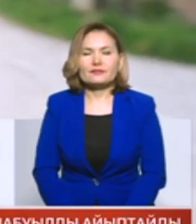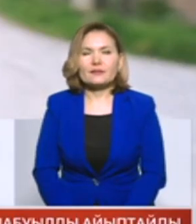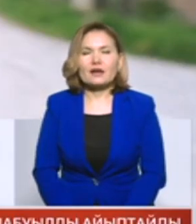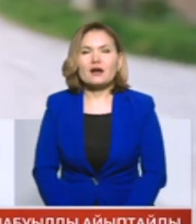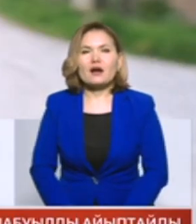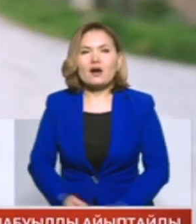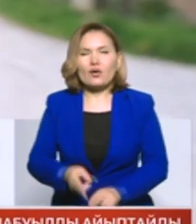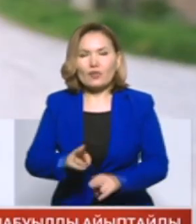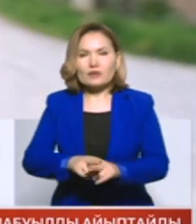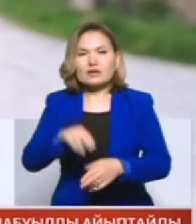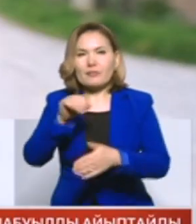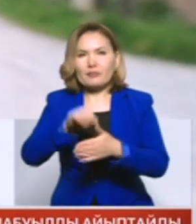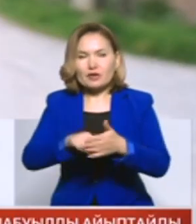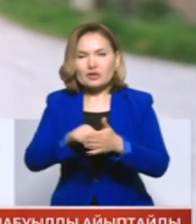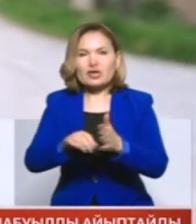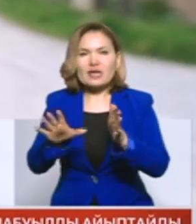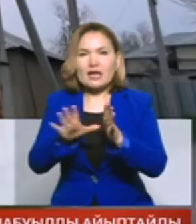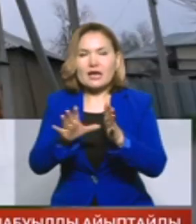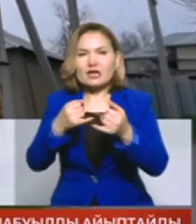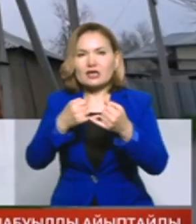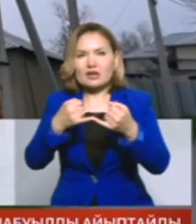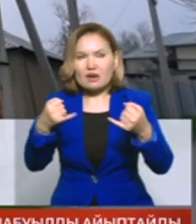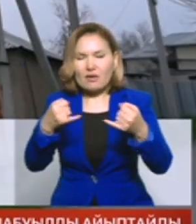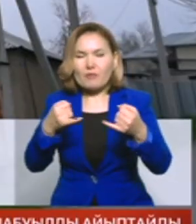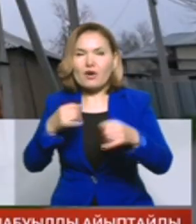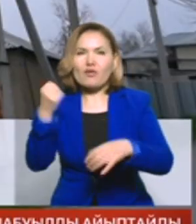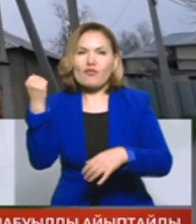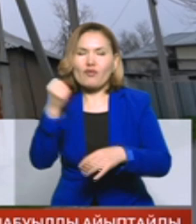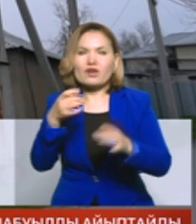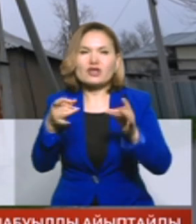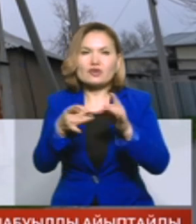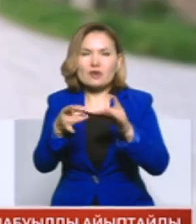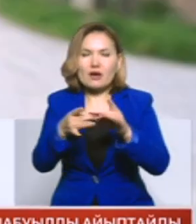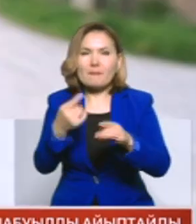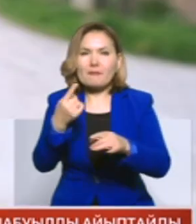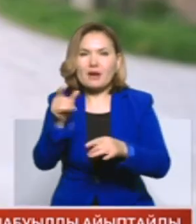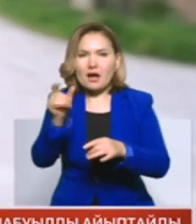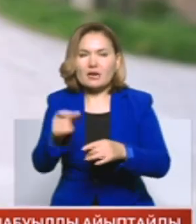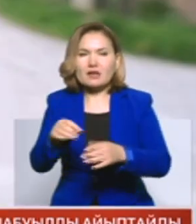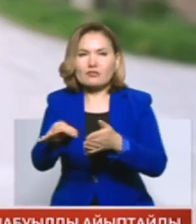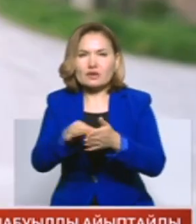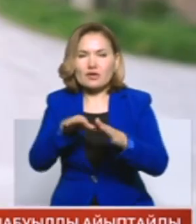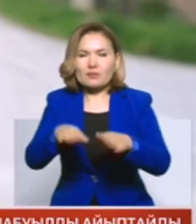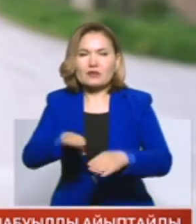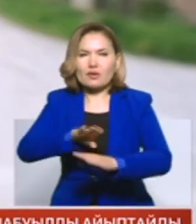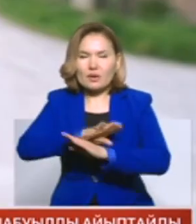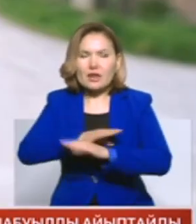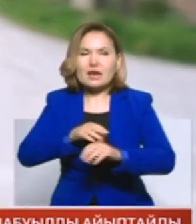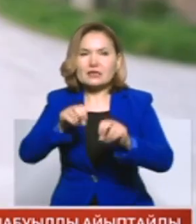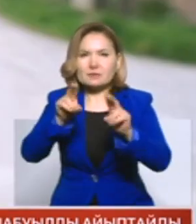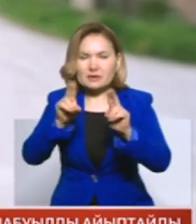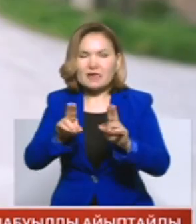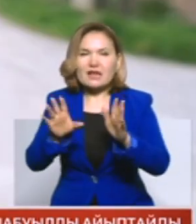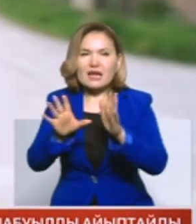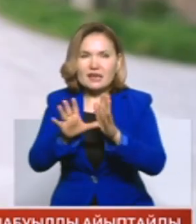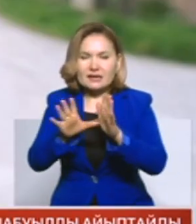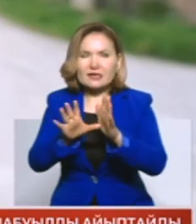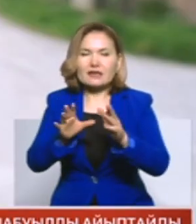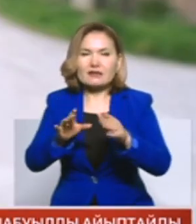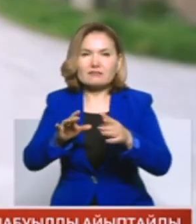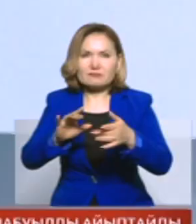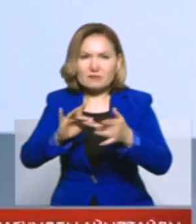талаппен жаңағы 9 тармақшалар орындалмаған, адам өміріне қауіпсіздік төндірмеу үшін алдын ала осы шара